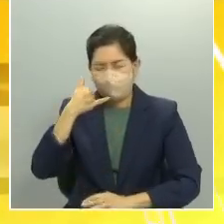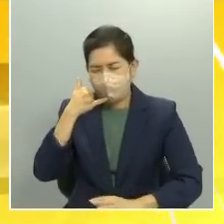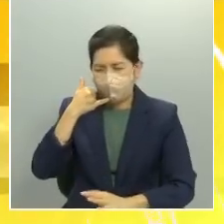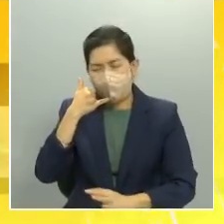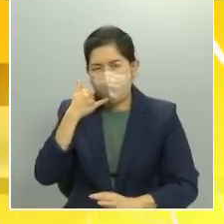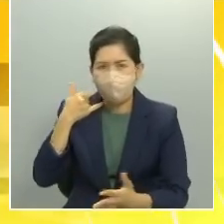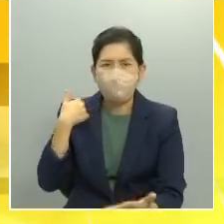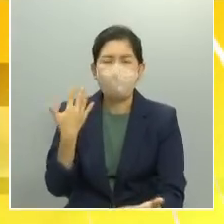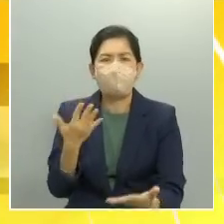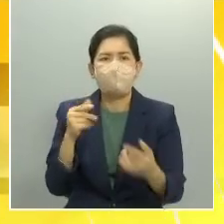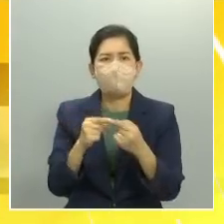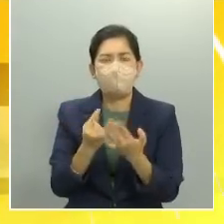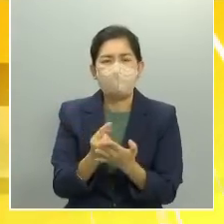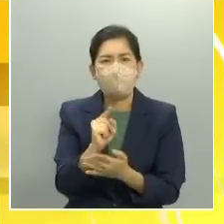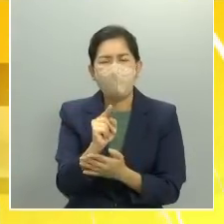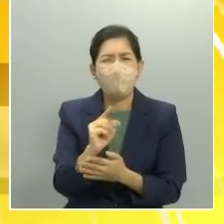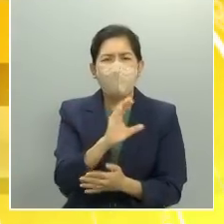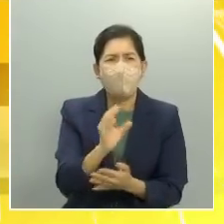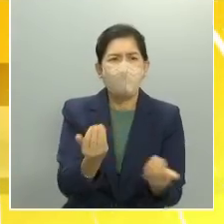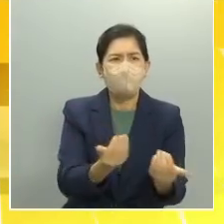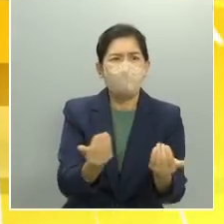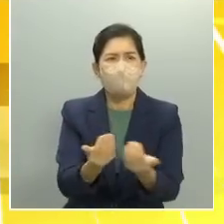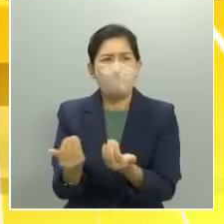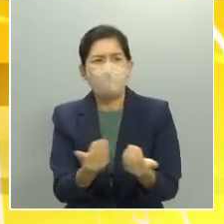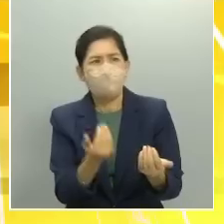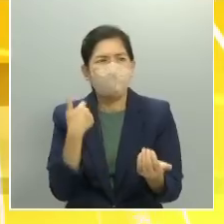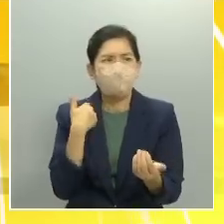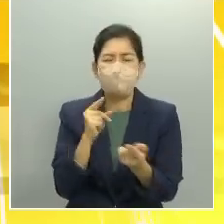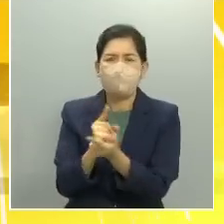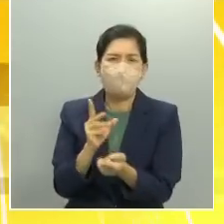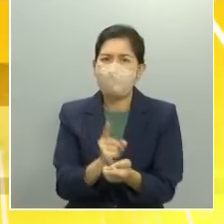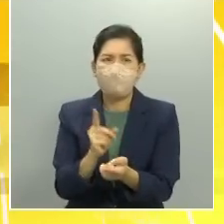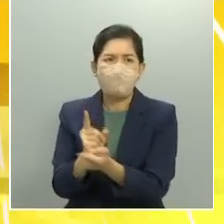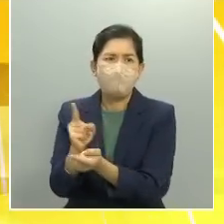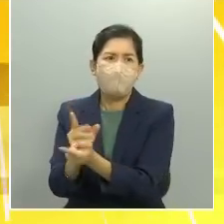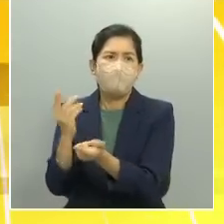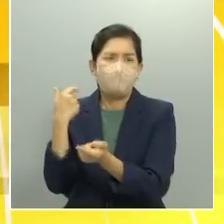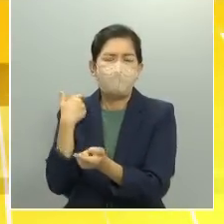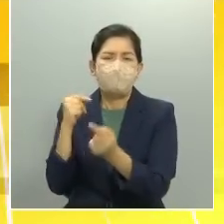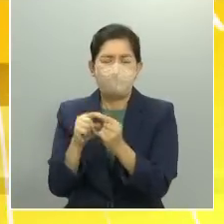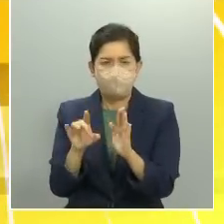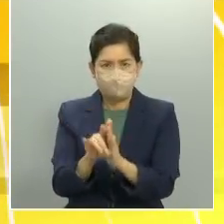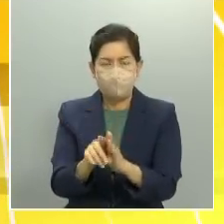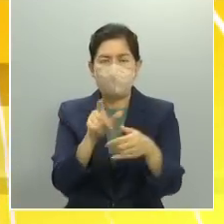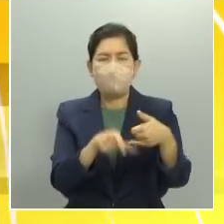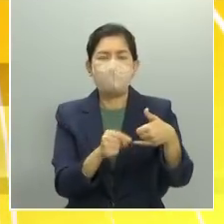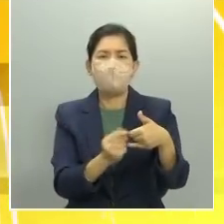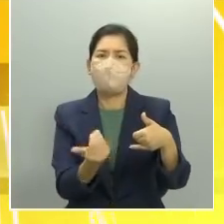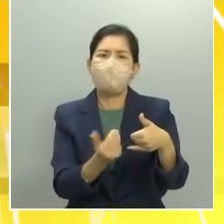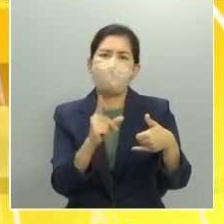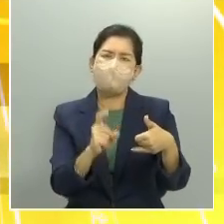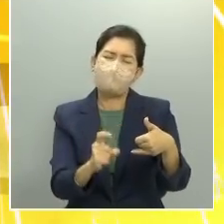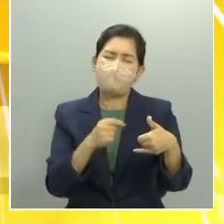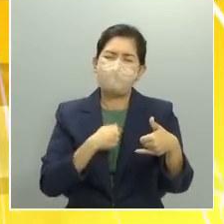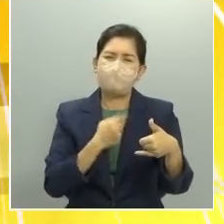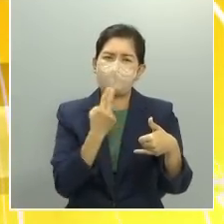าบรรดาเพื่อนๆก็ไปตามหาแต่ละโรงพยาบาลแต่ก็ไม่เจอกระทั่งมาทราบว่าลูกเสียชีวิตเห็นสภาพทุกคนนอนเป็นศพเรียงร